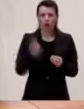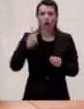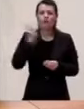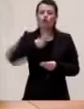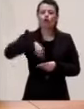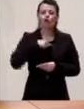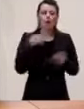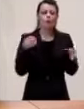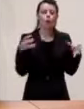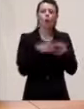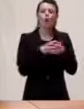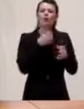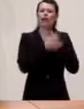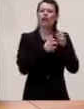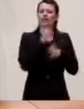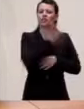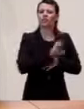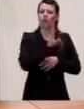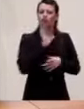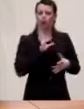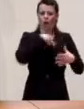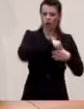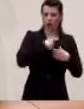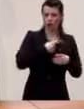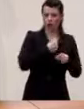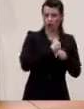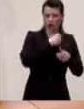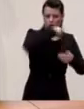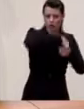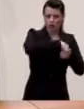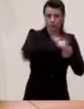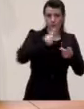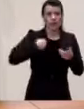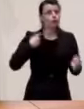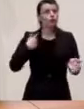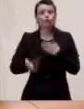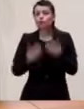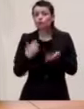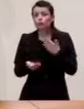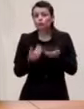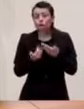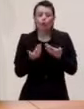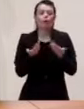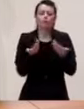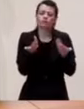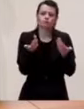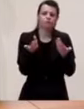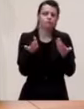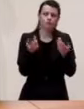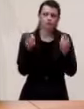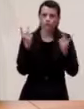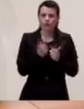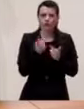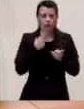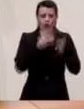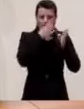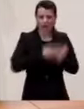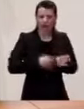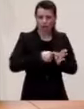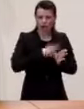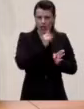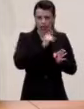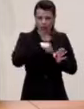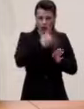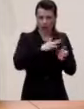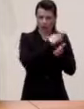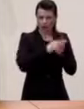regionale, sin dai primi giorni abbiamo messo in atto, a prescindere dalla data di delibera, abbiamo messo